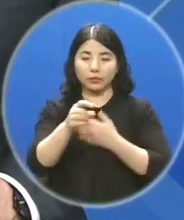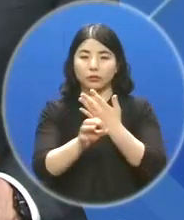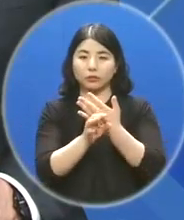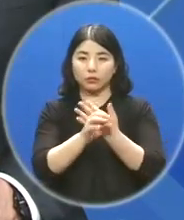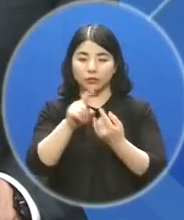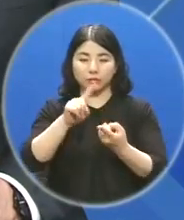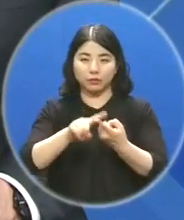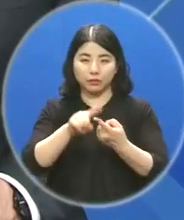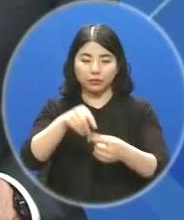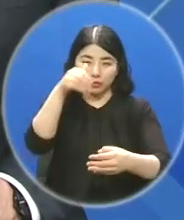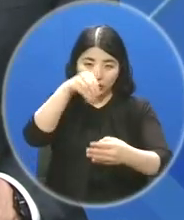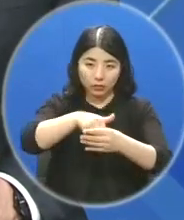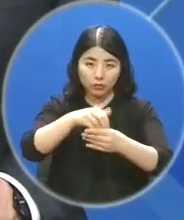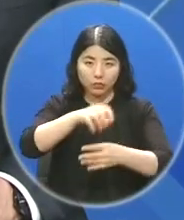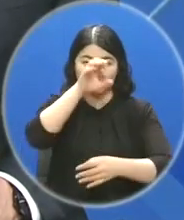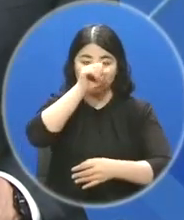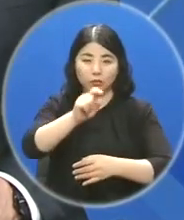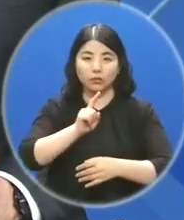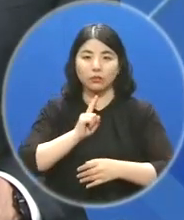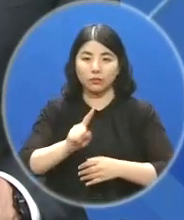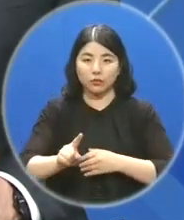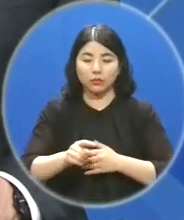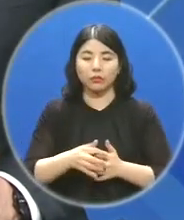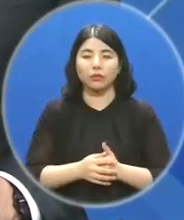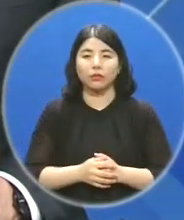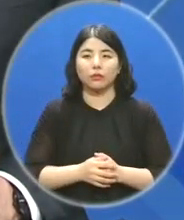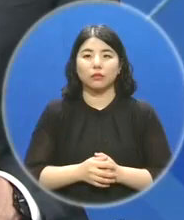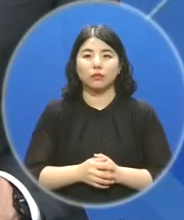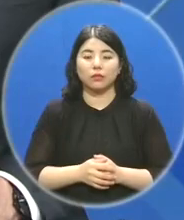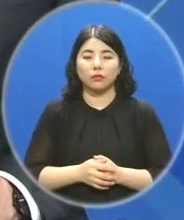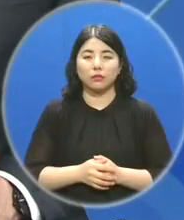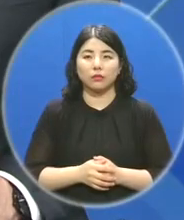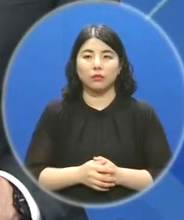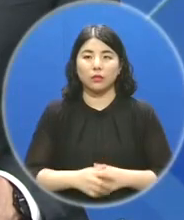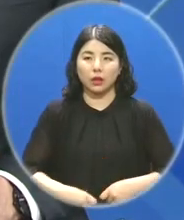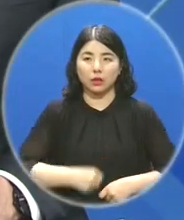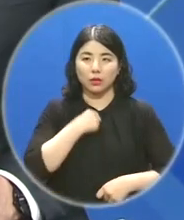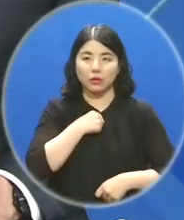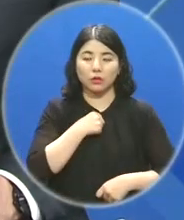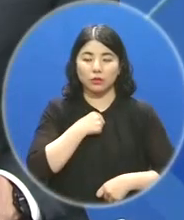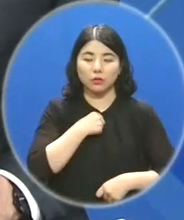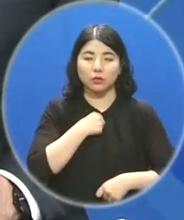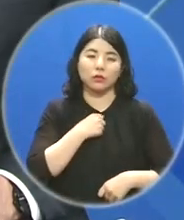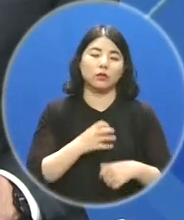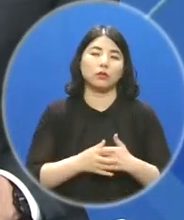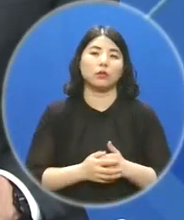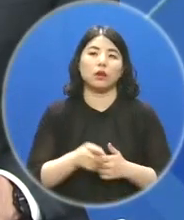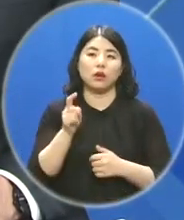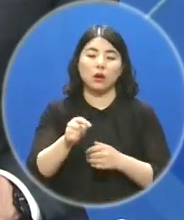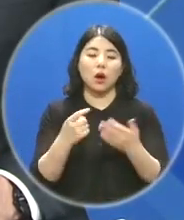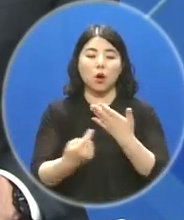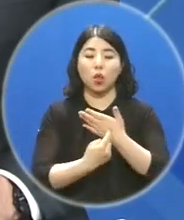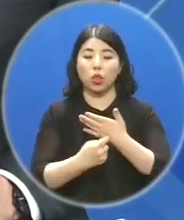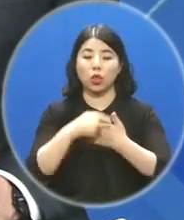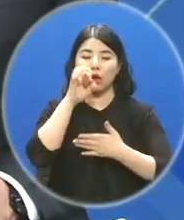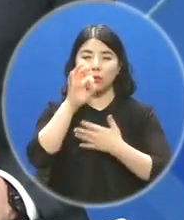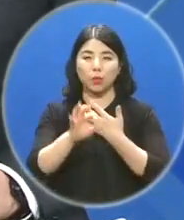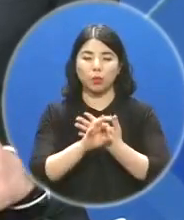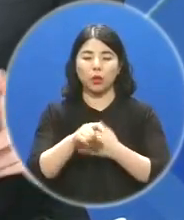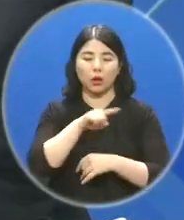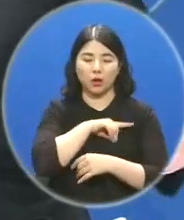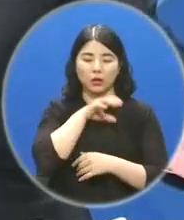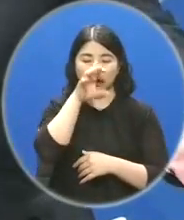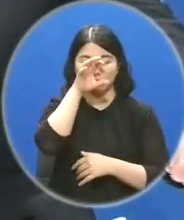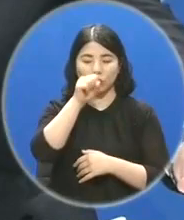네. 투표를 하는 것이 좋다. 네네. 이제 이러한 그 의견들을 주셨는데 사실상 그게 그 이 외형적으로 보면 가장 민주적인